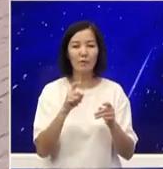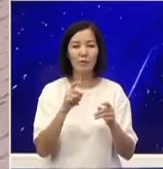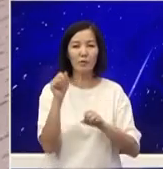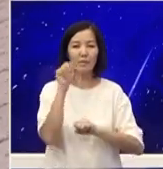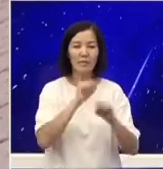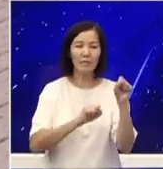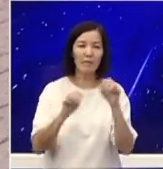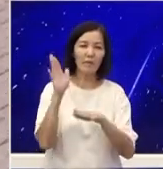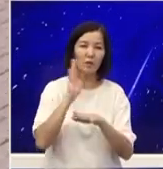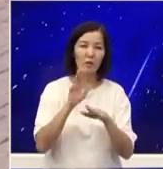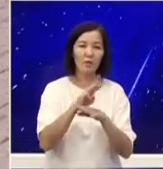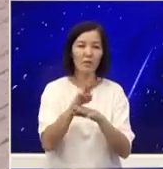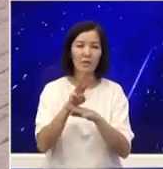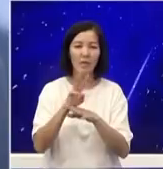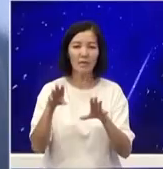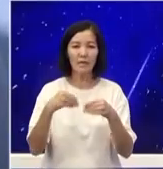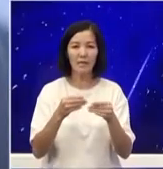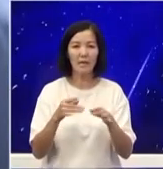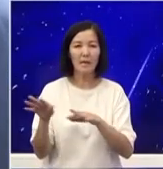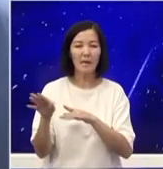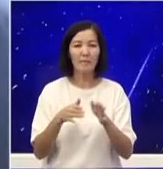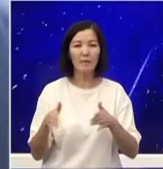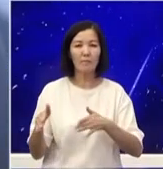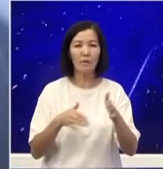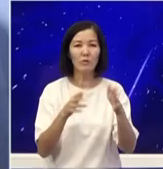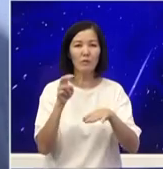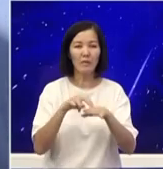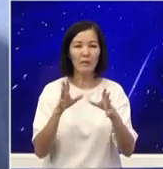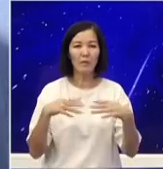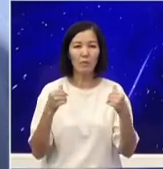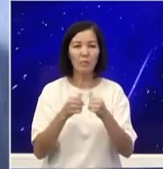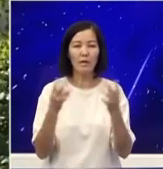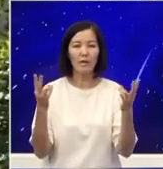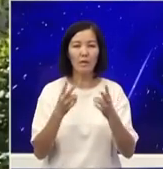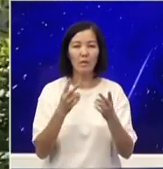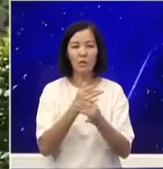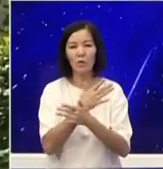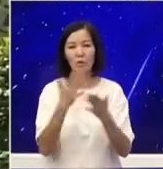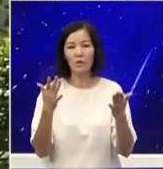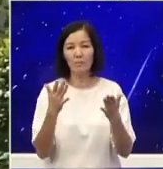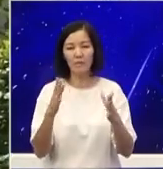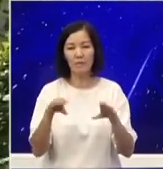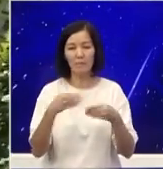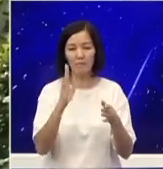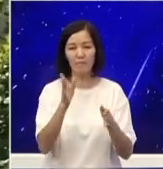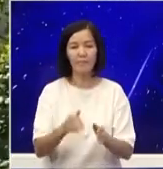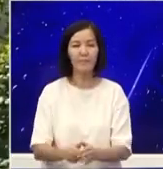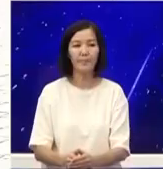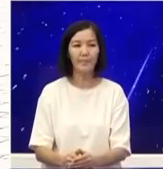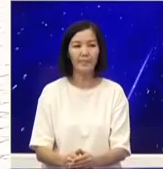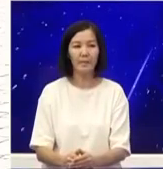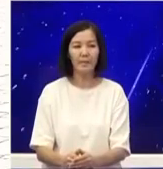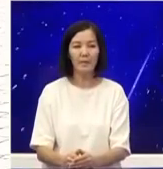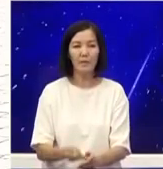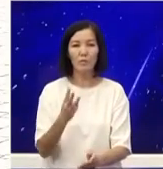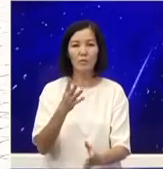олар мектепке жол акциясымен дәрігер отбасы балаларына мектепке қажетті құрал жабдықтар алып бермек. Енді